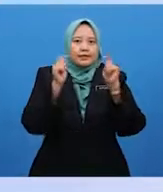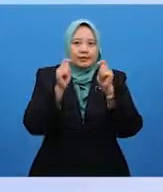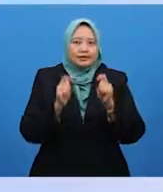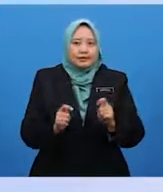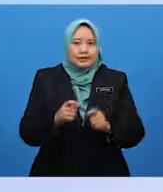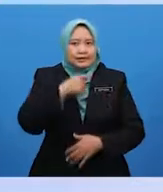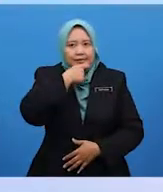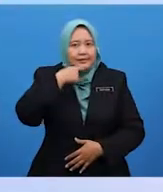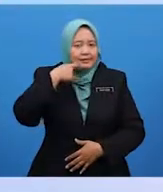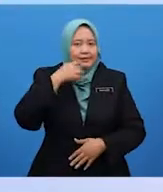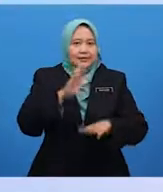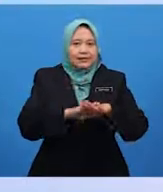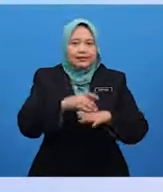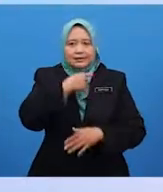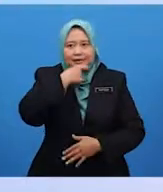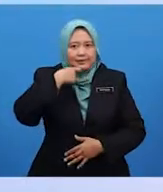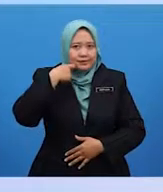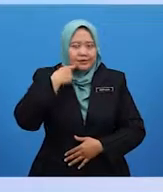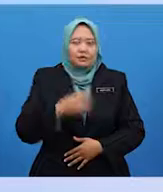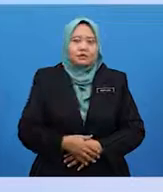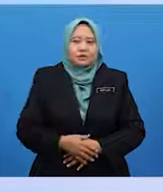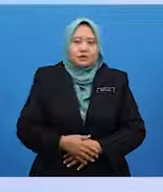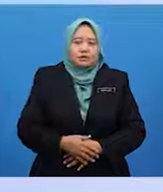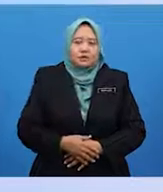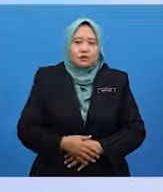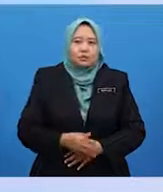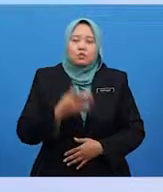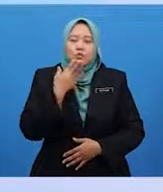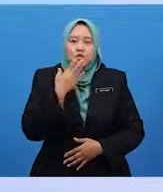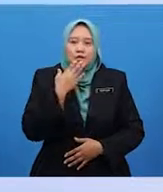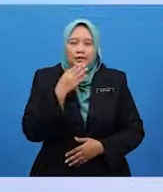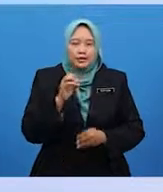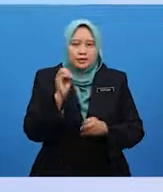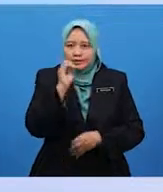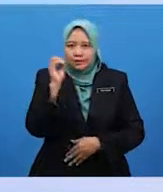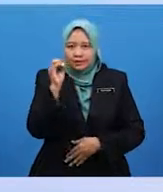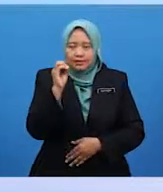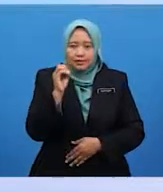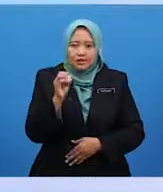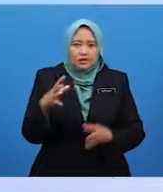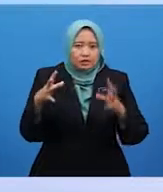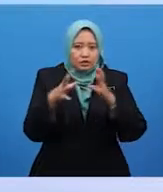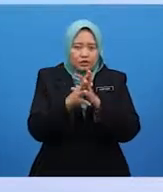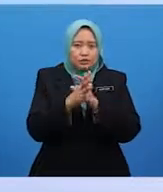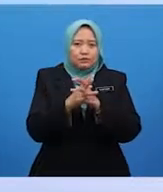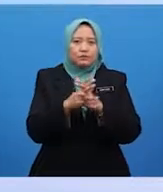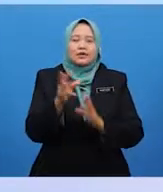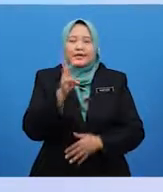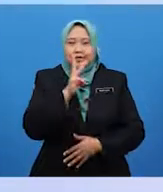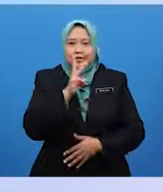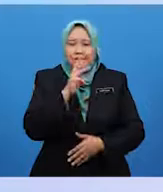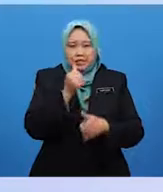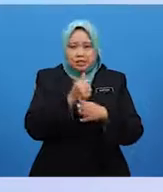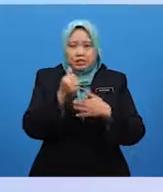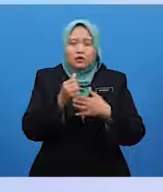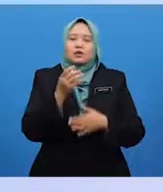kering. Warna disapu tanpa campuran air atau campuran air yang sedikit di atas permukaan yang